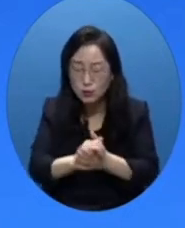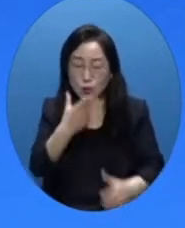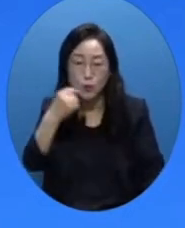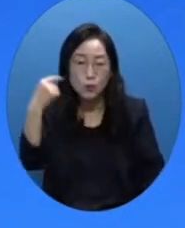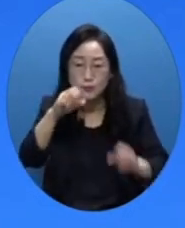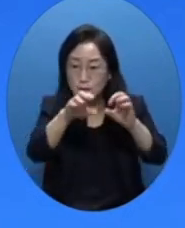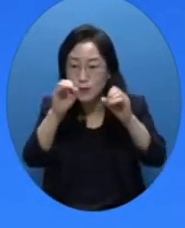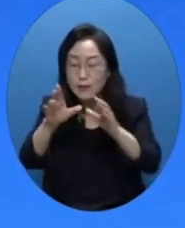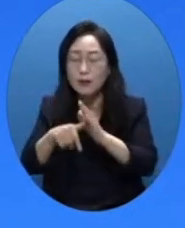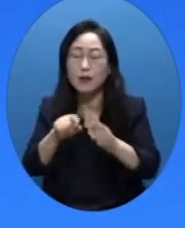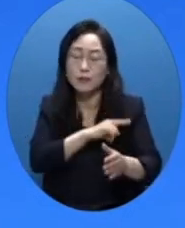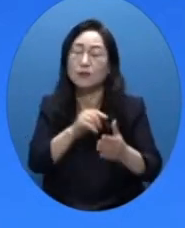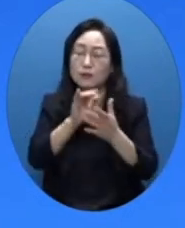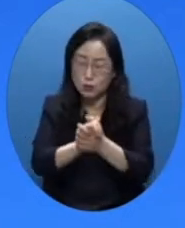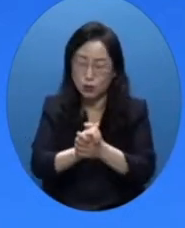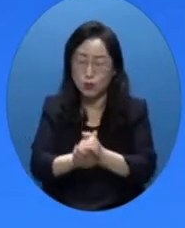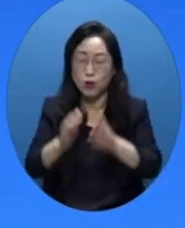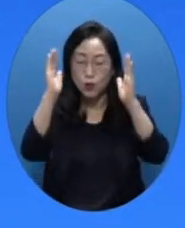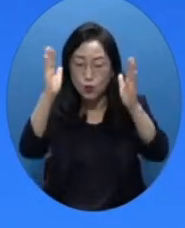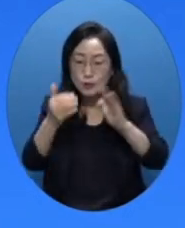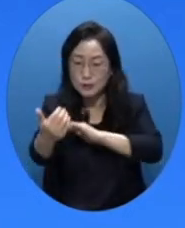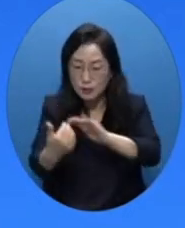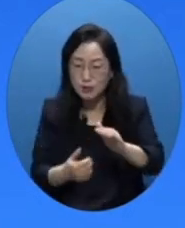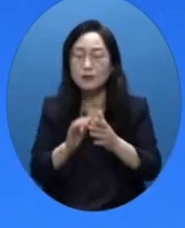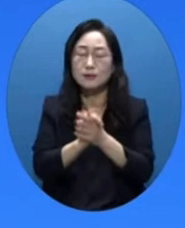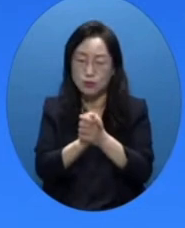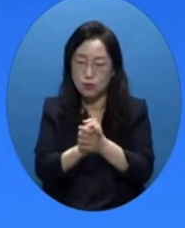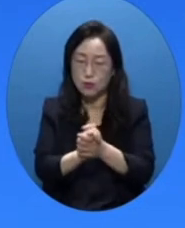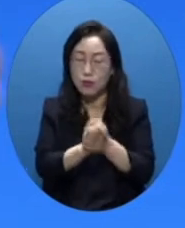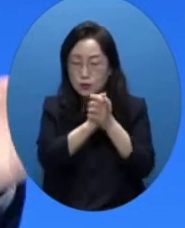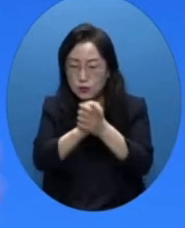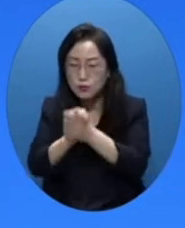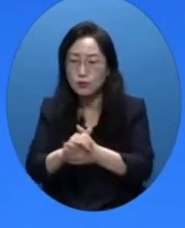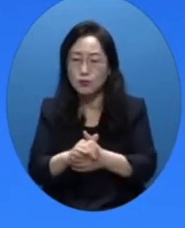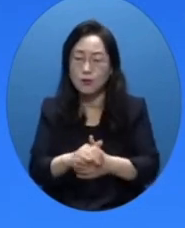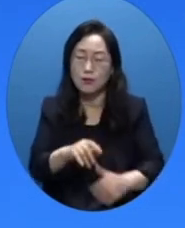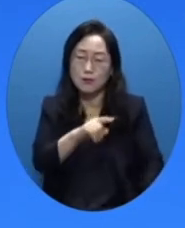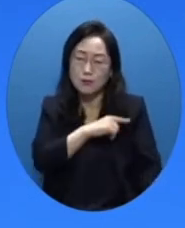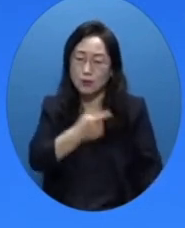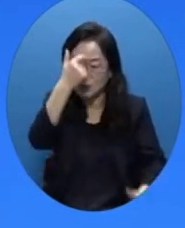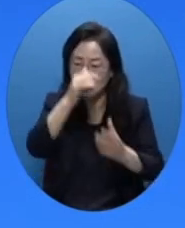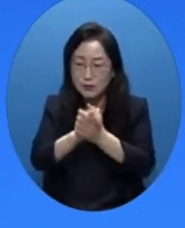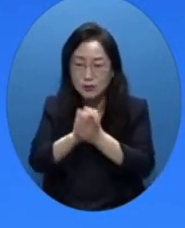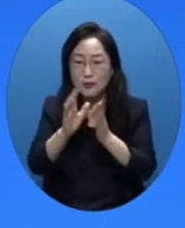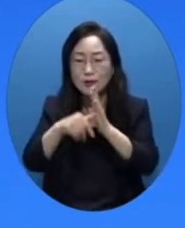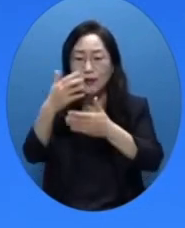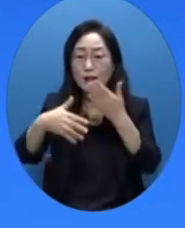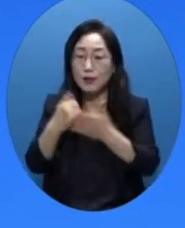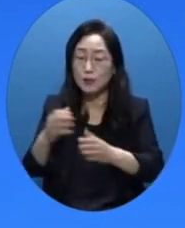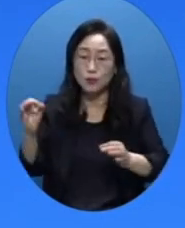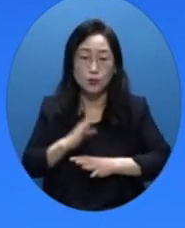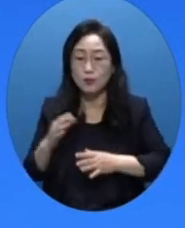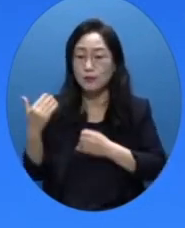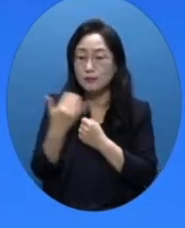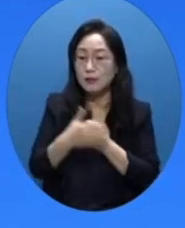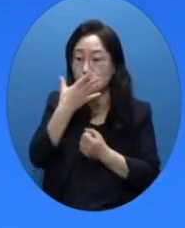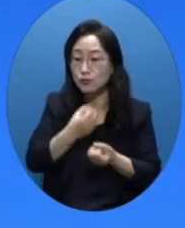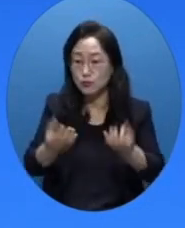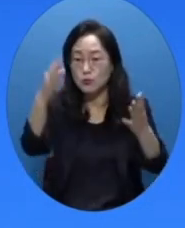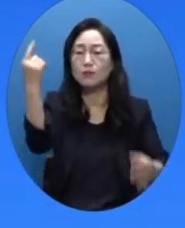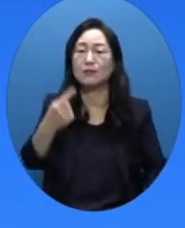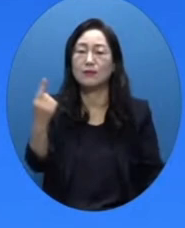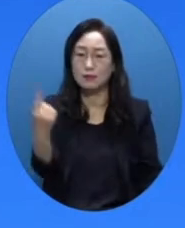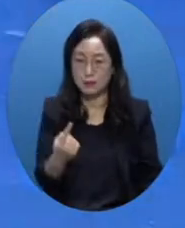때도 기도해야 되고 말씀 공부할 때도 기도해야 되는 것입니다. 간절히 주여 부르 기도할 때 하나님의 놀라운 은혜와 축복이 임하게 되는